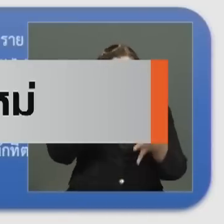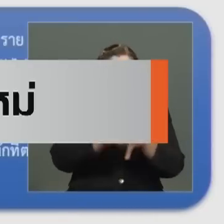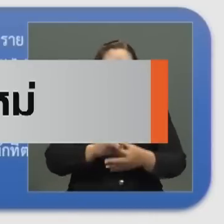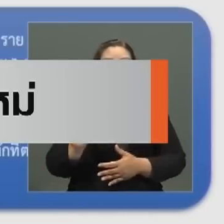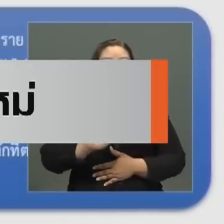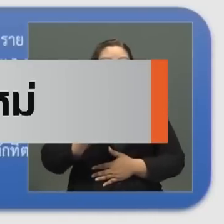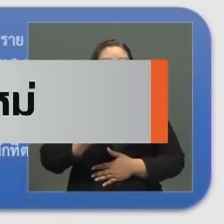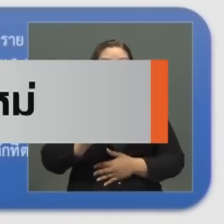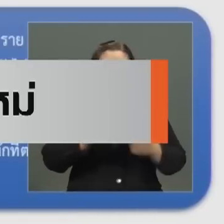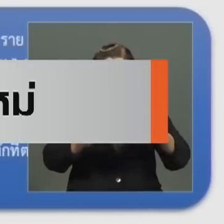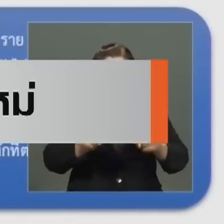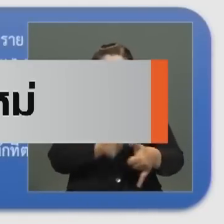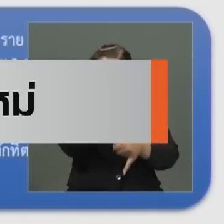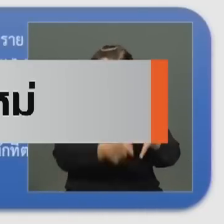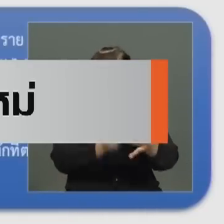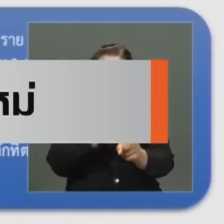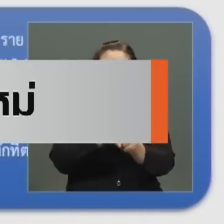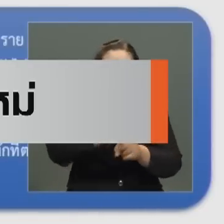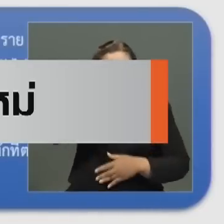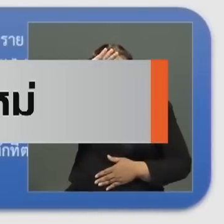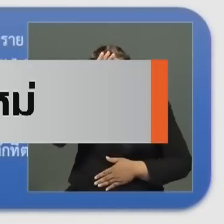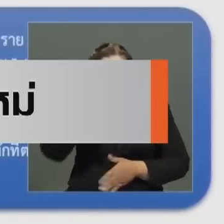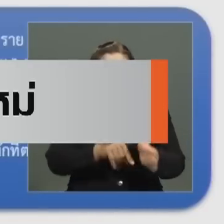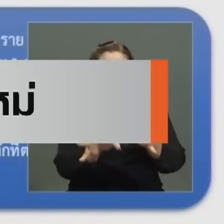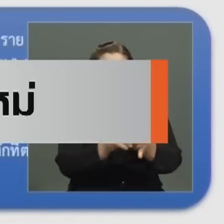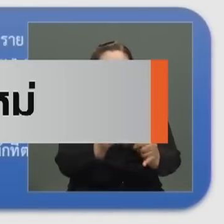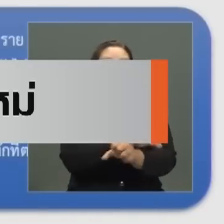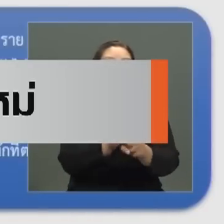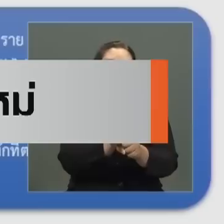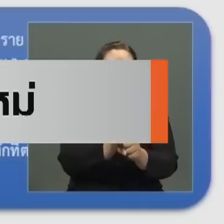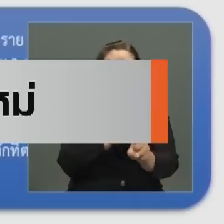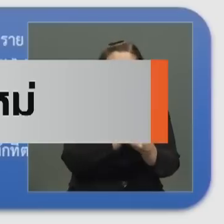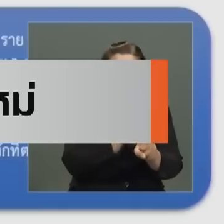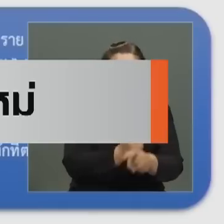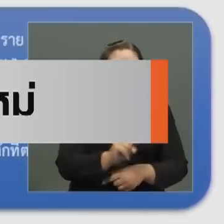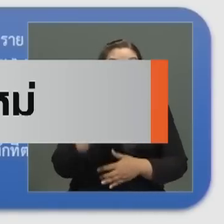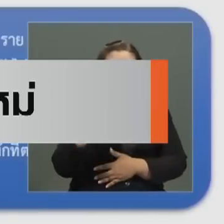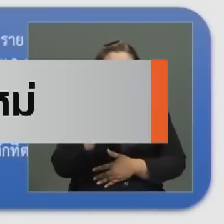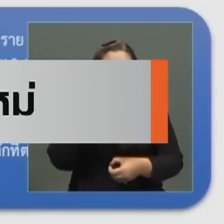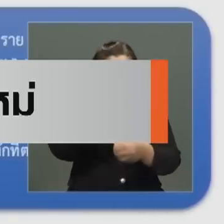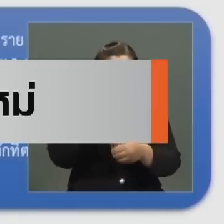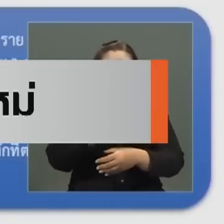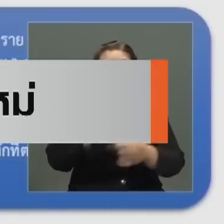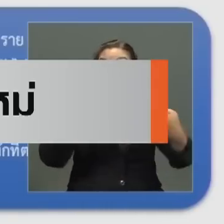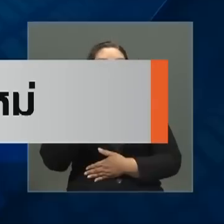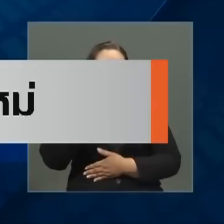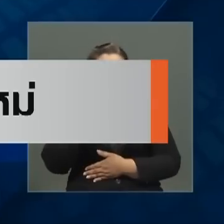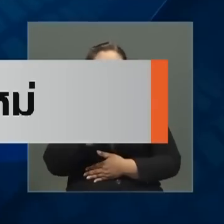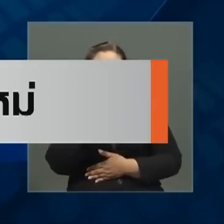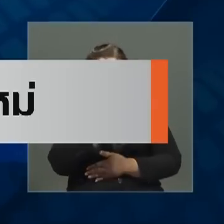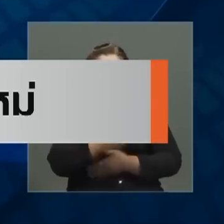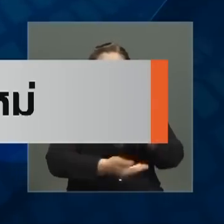ระยะห่างตั้งกากสูงเอาไว้เหมือนเดิมค่ะแล้วนอกจากนี้โฆษกศปภนะคะยังฝากสำหรับการฉลอง